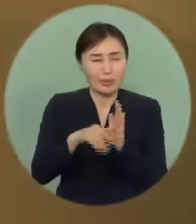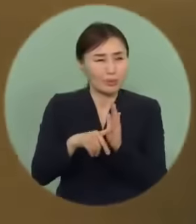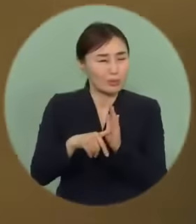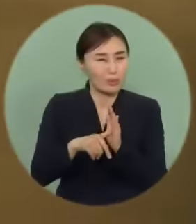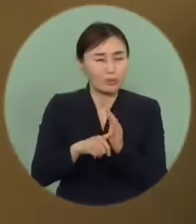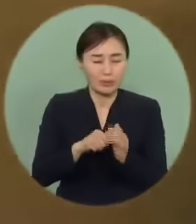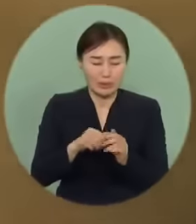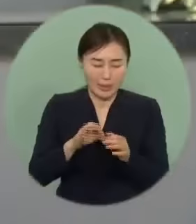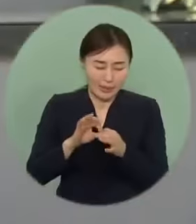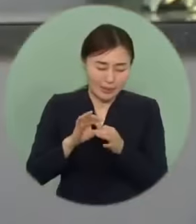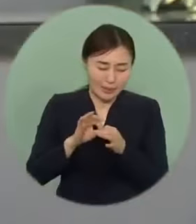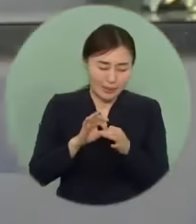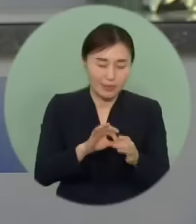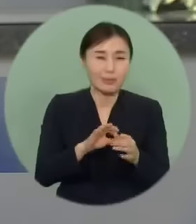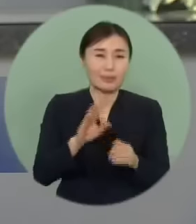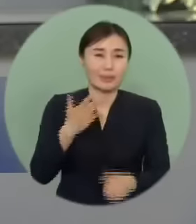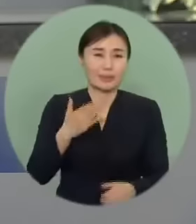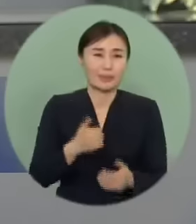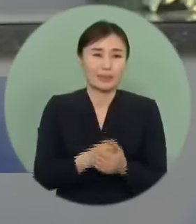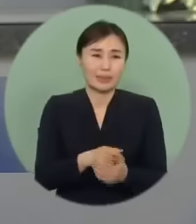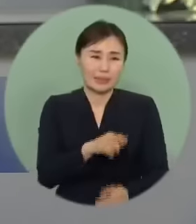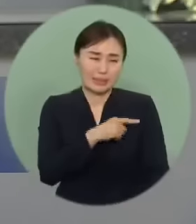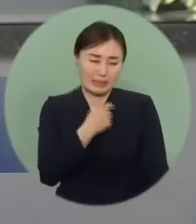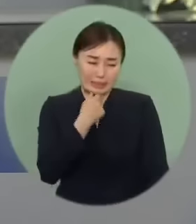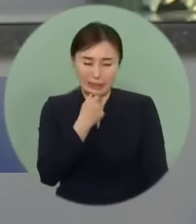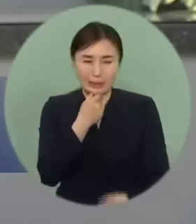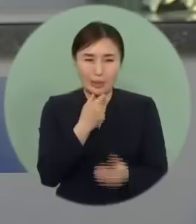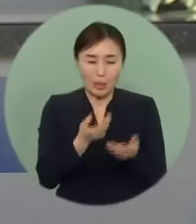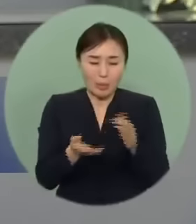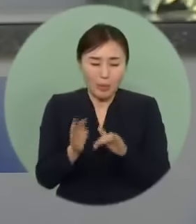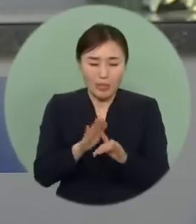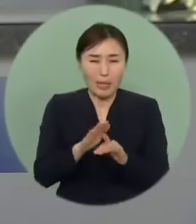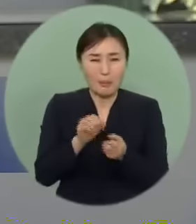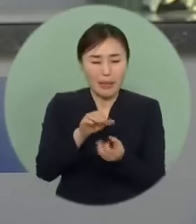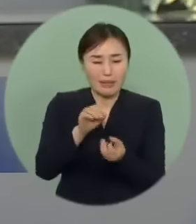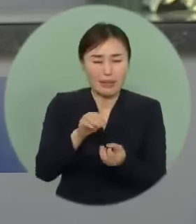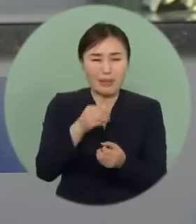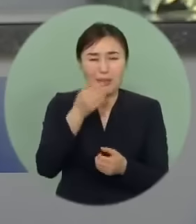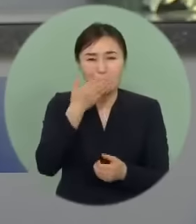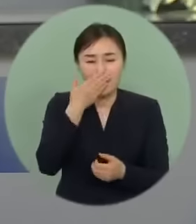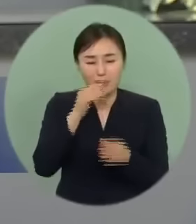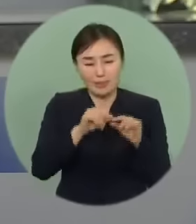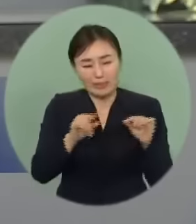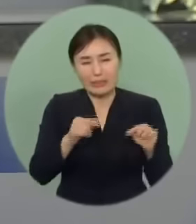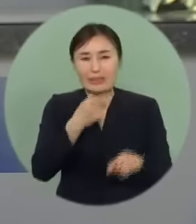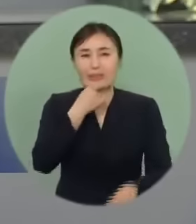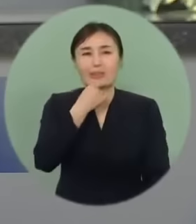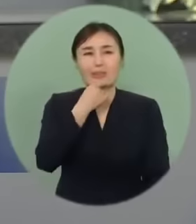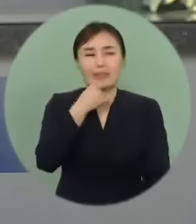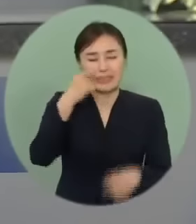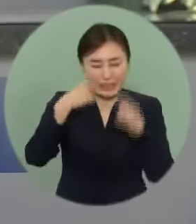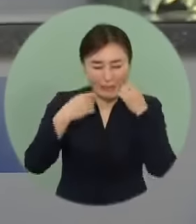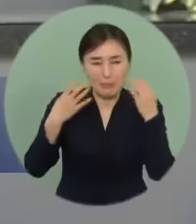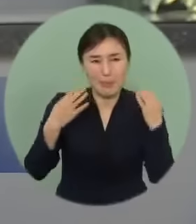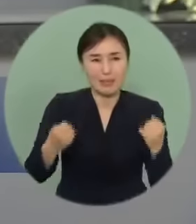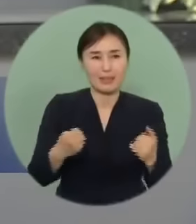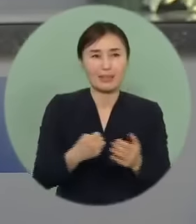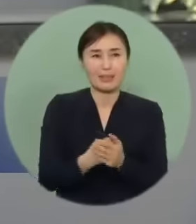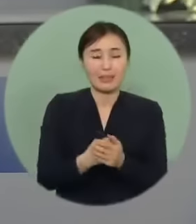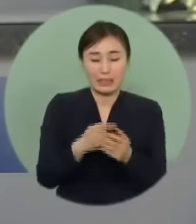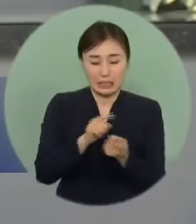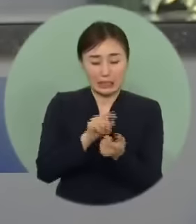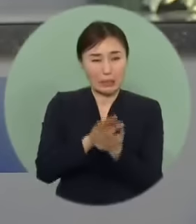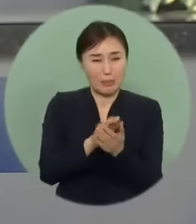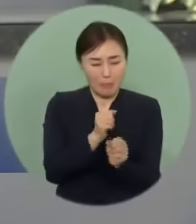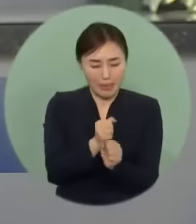사그라들지 않았습니다. 제일 싫어요. 포장음식. 쓰레기가 너무 많이 온다고. 이제